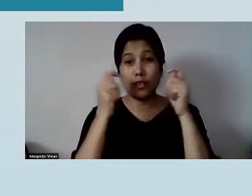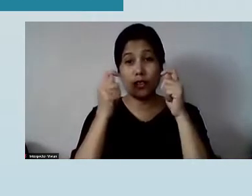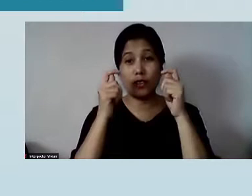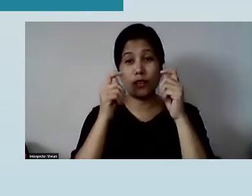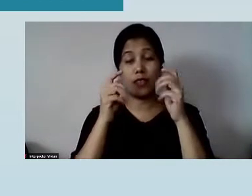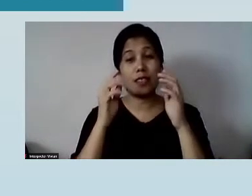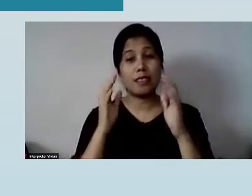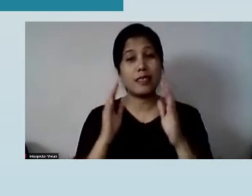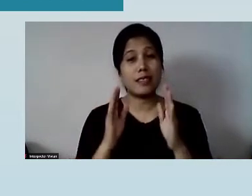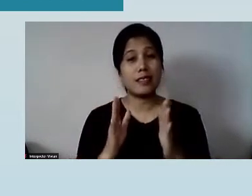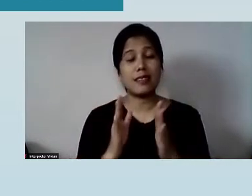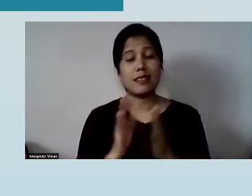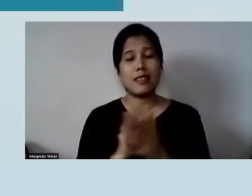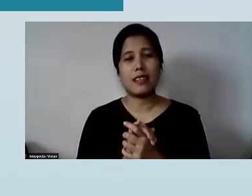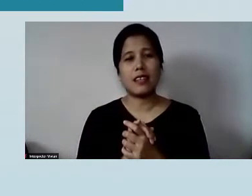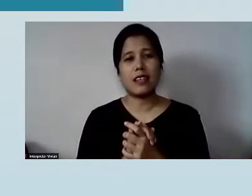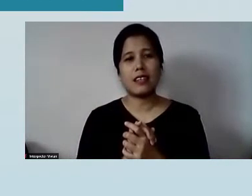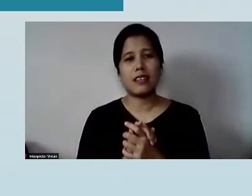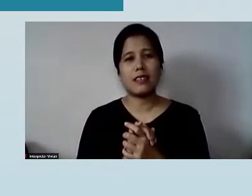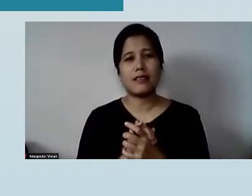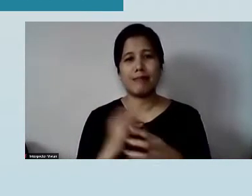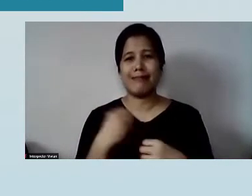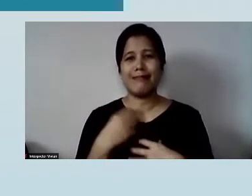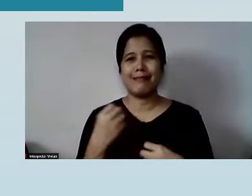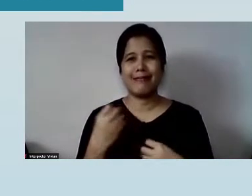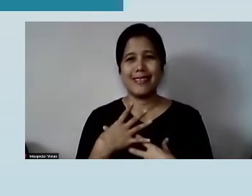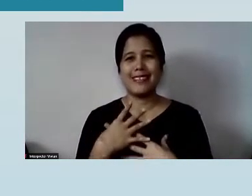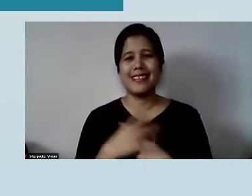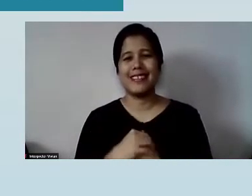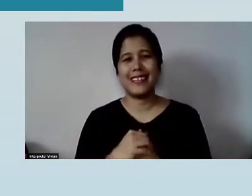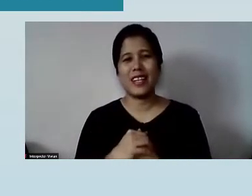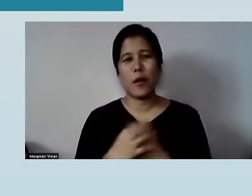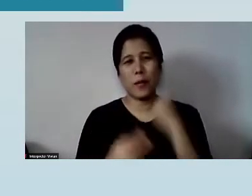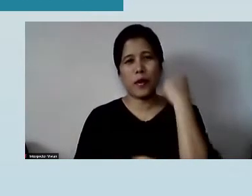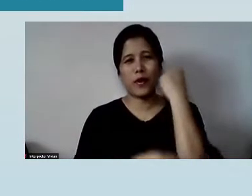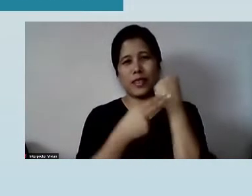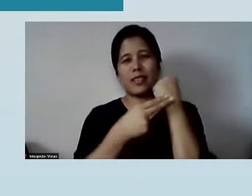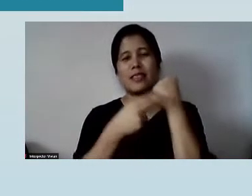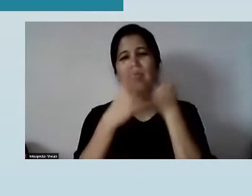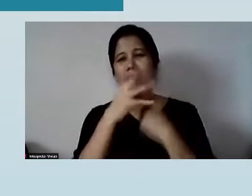no? Takot na takot dito yung mga taga hotels,